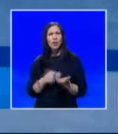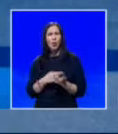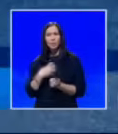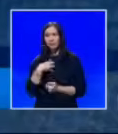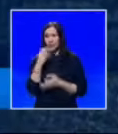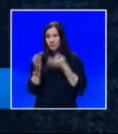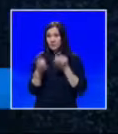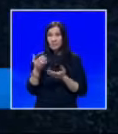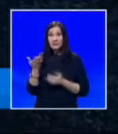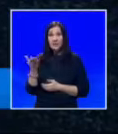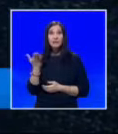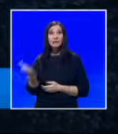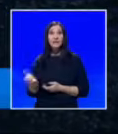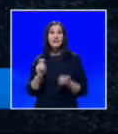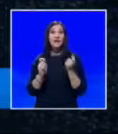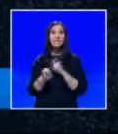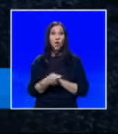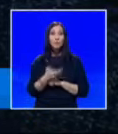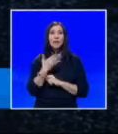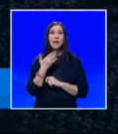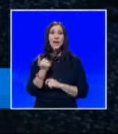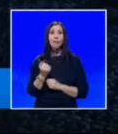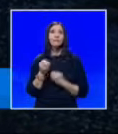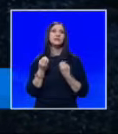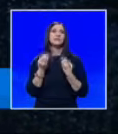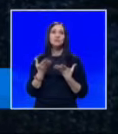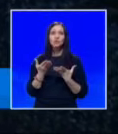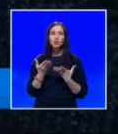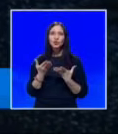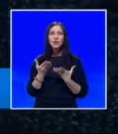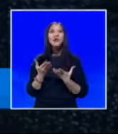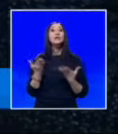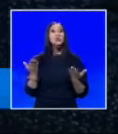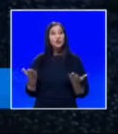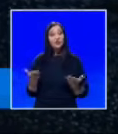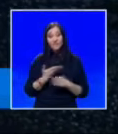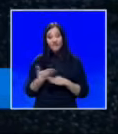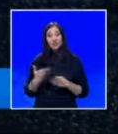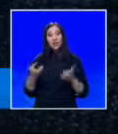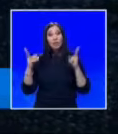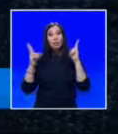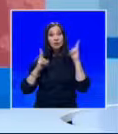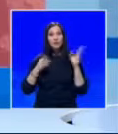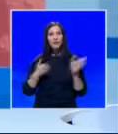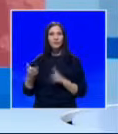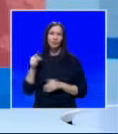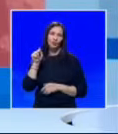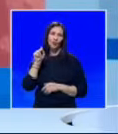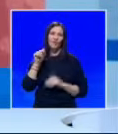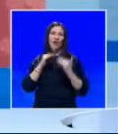ГЕРБ обясниха, че без тях тези реформи няма да са възможни и че са гласували вече. Това е на ниво